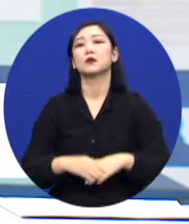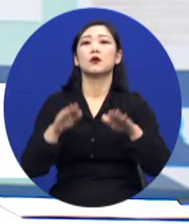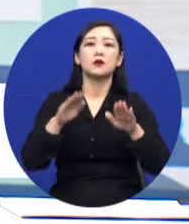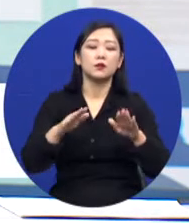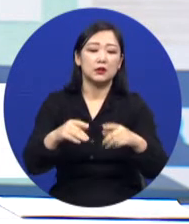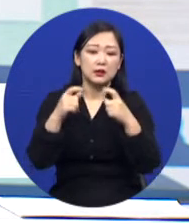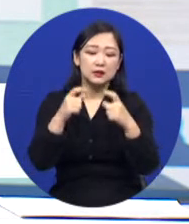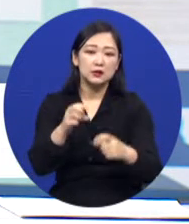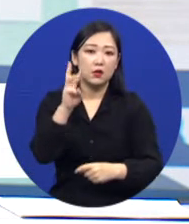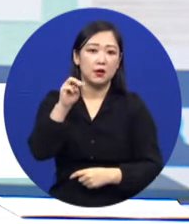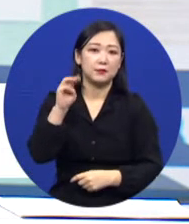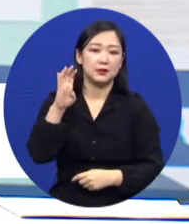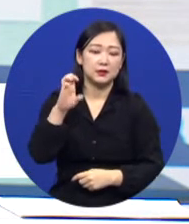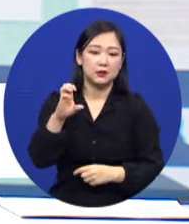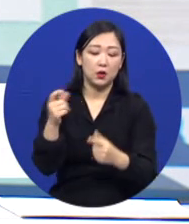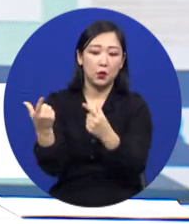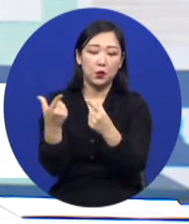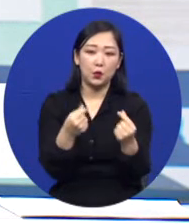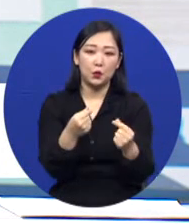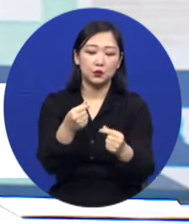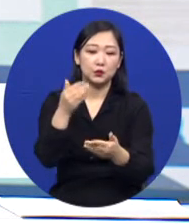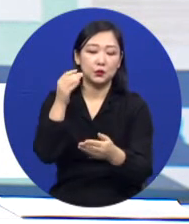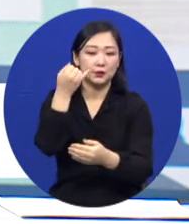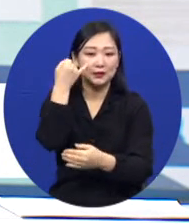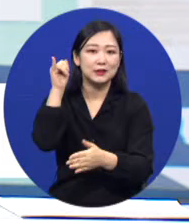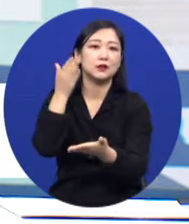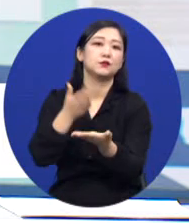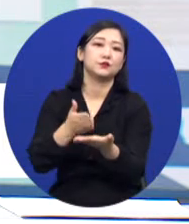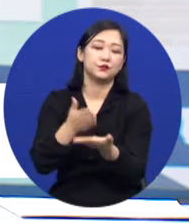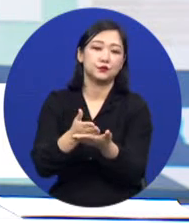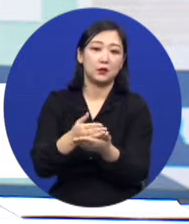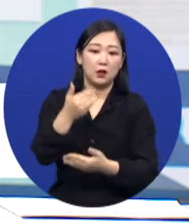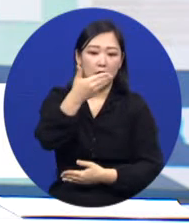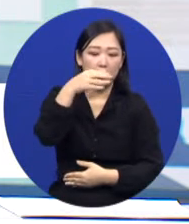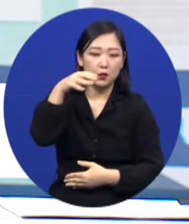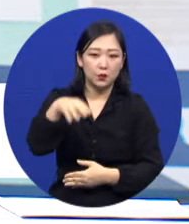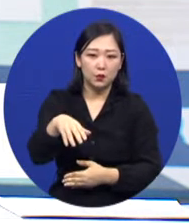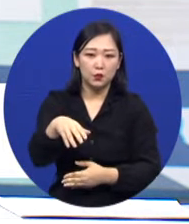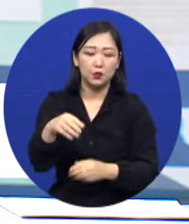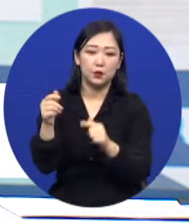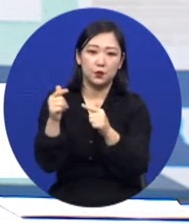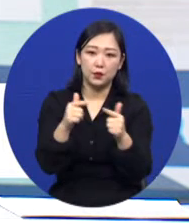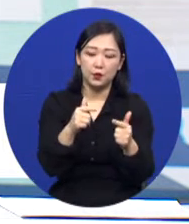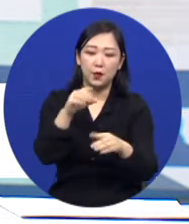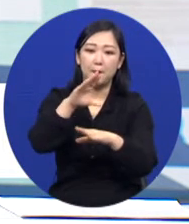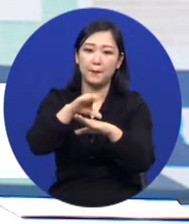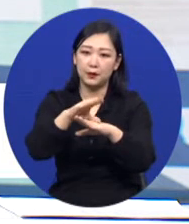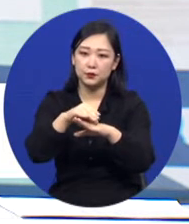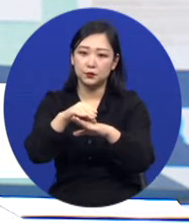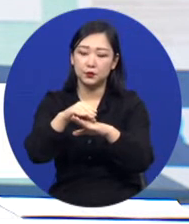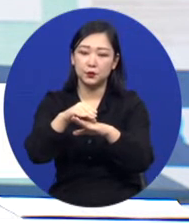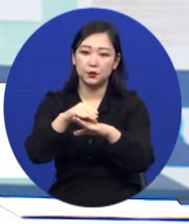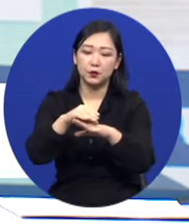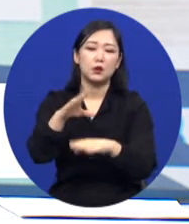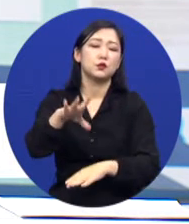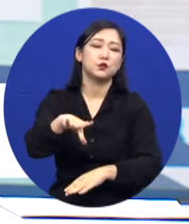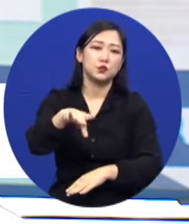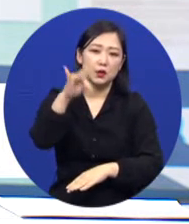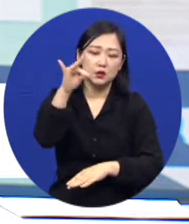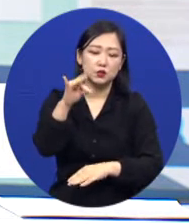이번에는 지역 MBC 공동 기획 뉴스입니다. 16개 지역 MBC와 9개 지역 민방이 지상파 방송